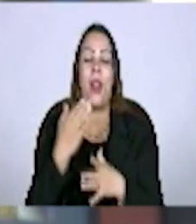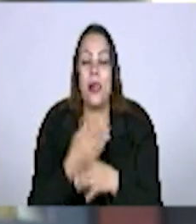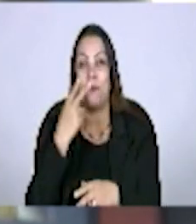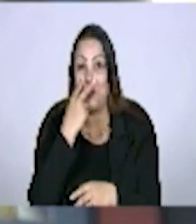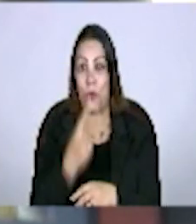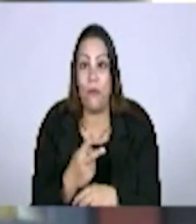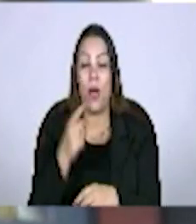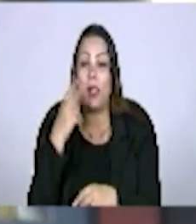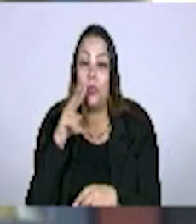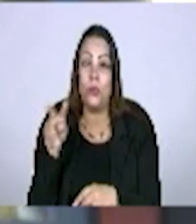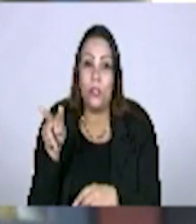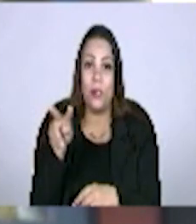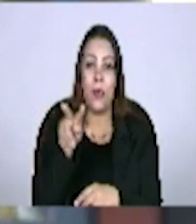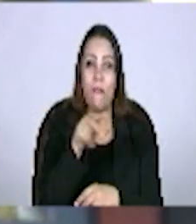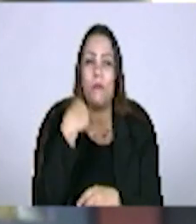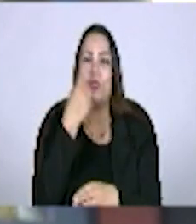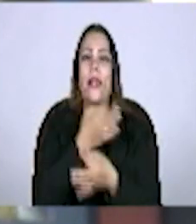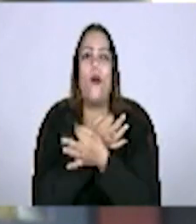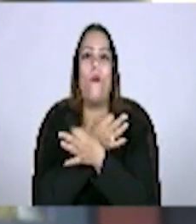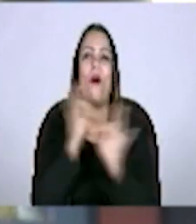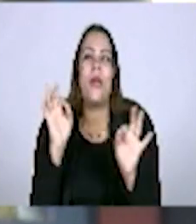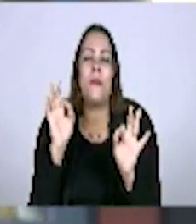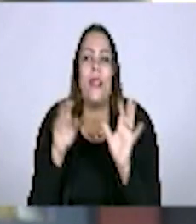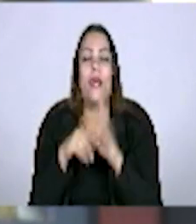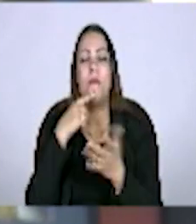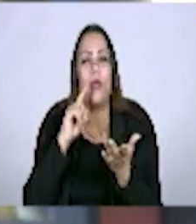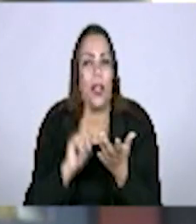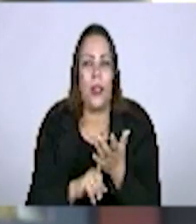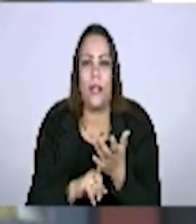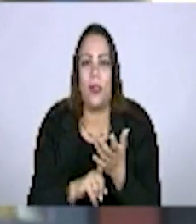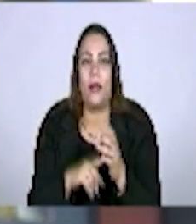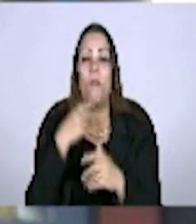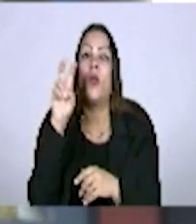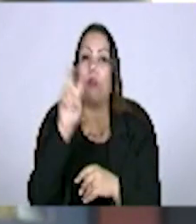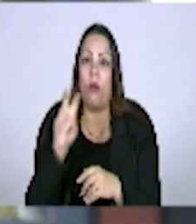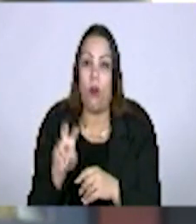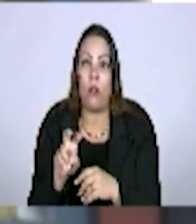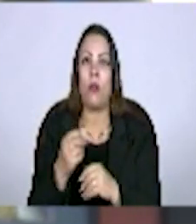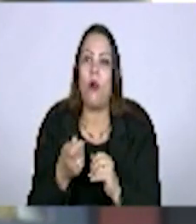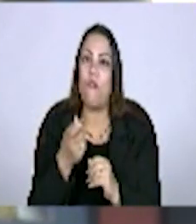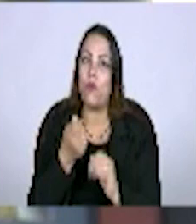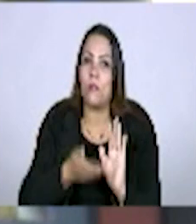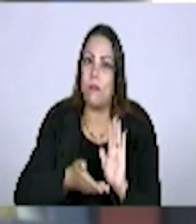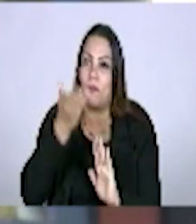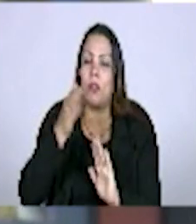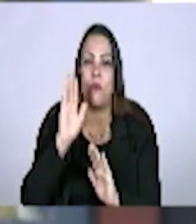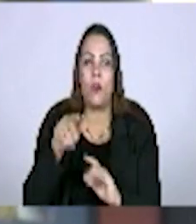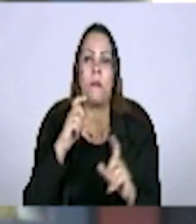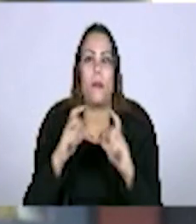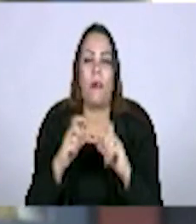كده على المشهد بصوره كبيره جدا لان بالفعل ان الدولار ارتفع سعره داخل